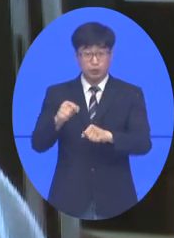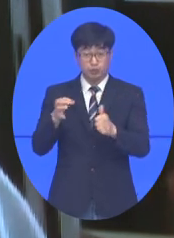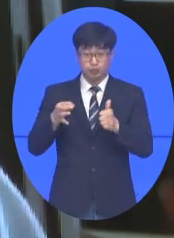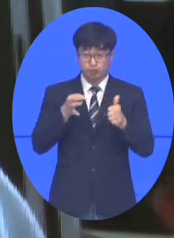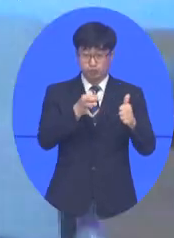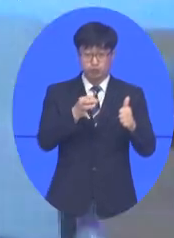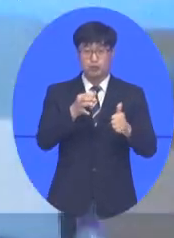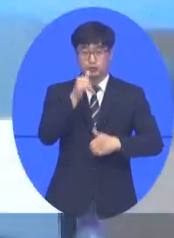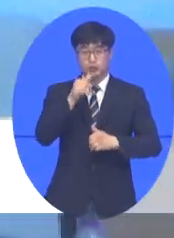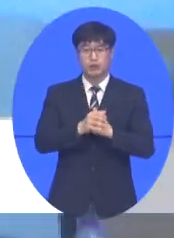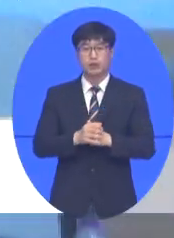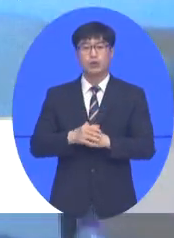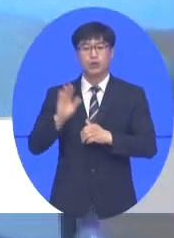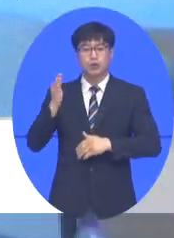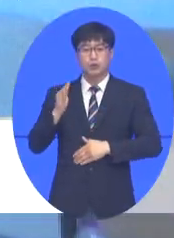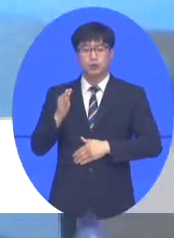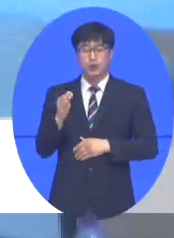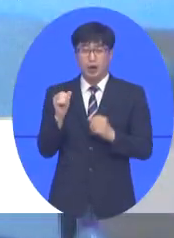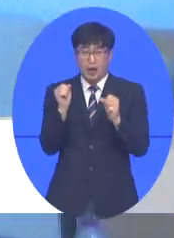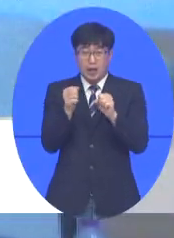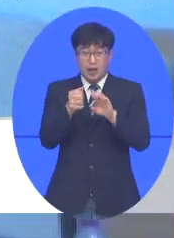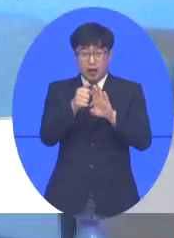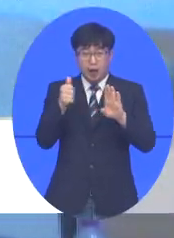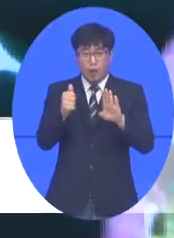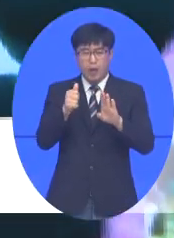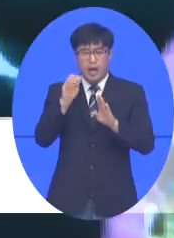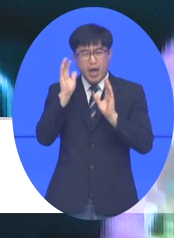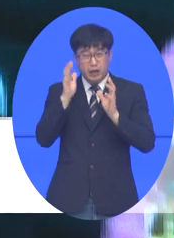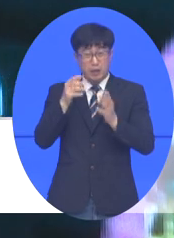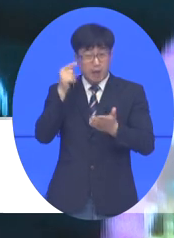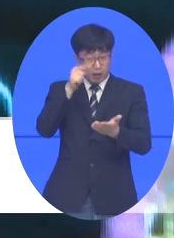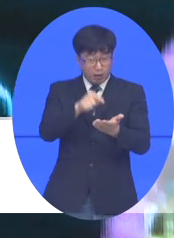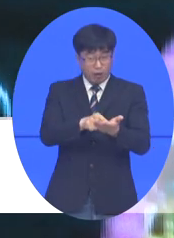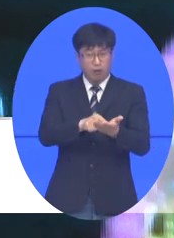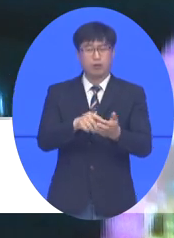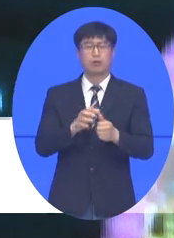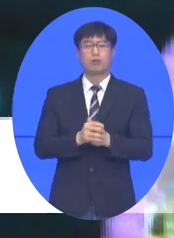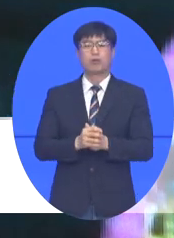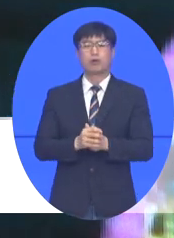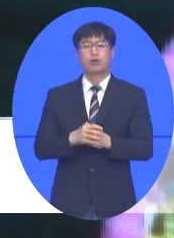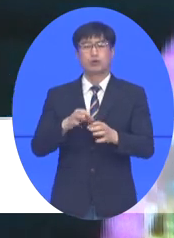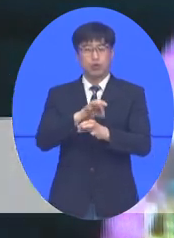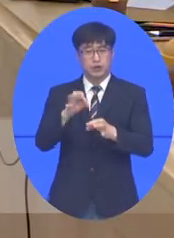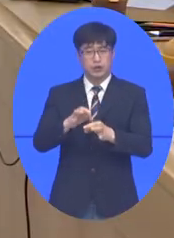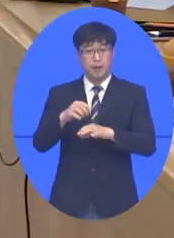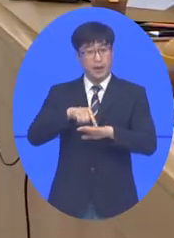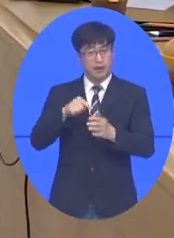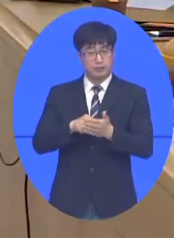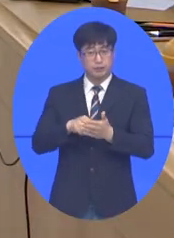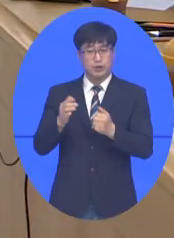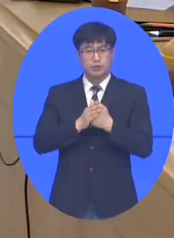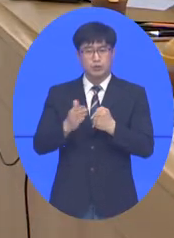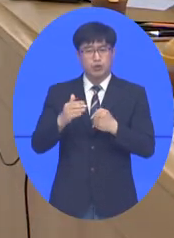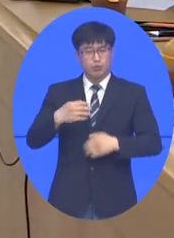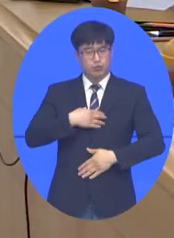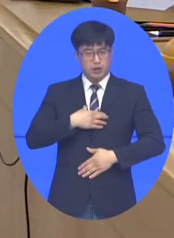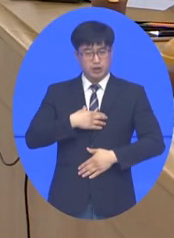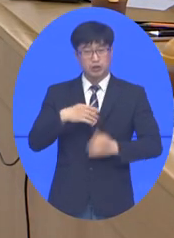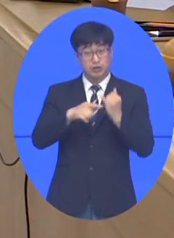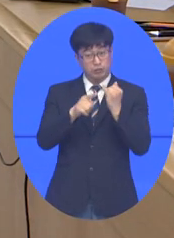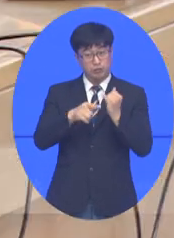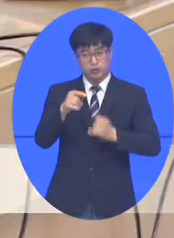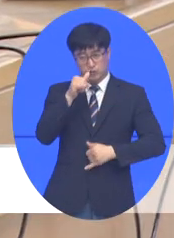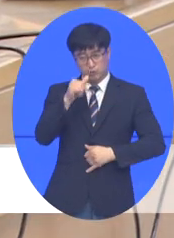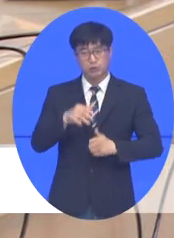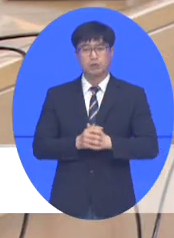합니다. 최근 냉장고 영아시신 발견 사건처럼 경제 또는 심리적인 이유로 위기를 겪고 있는 임산부도 품기 위한